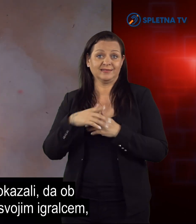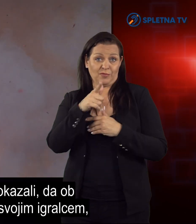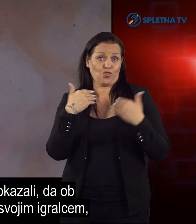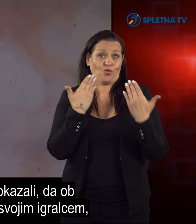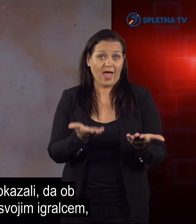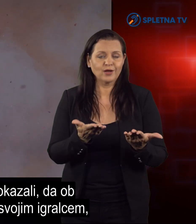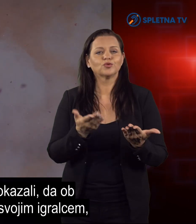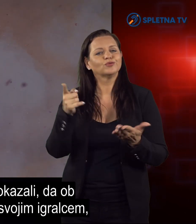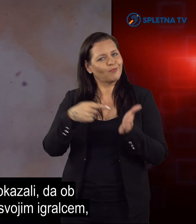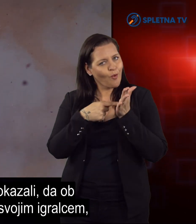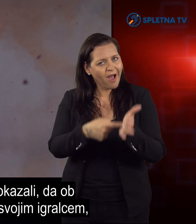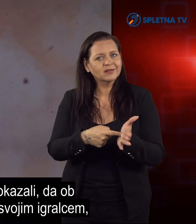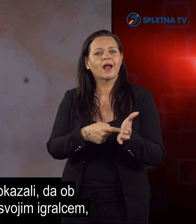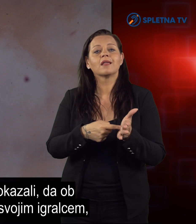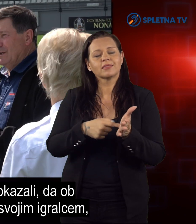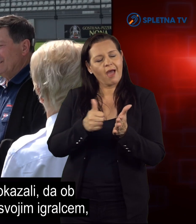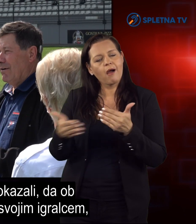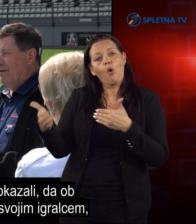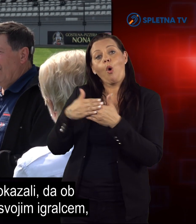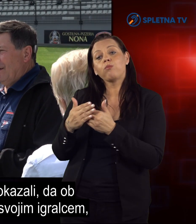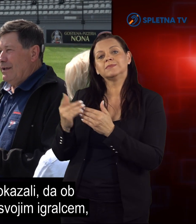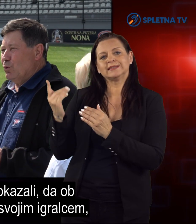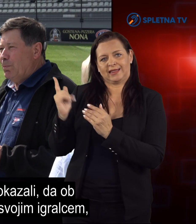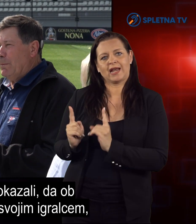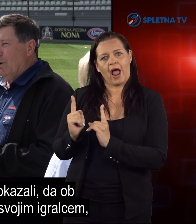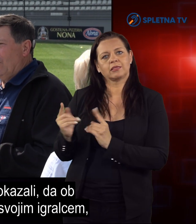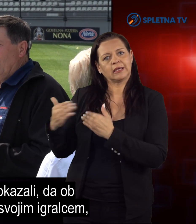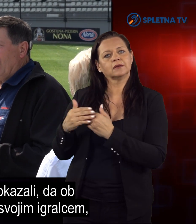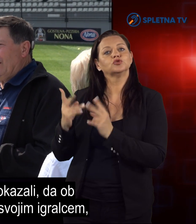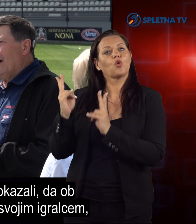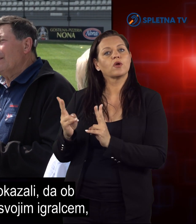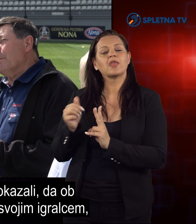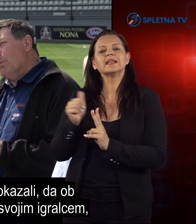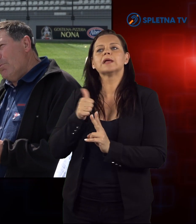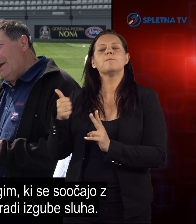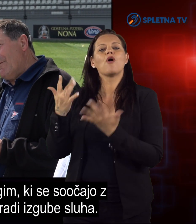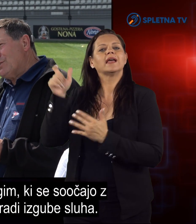Z donacijo so pokazali, da ob strani ne stojijo le svojim igralcem,